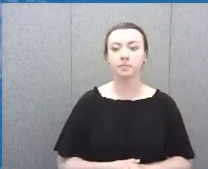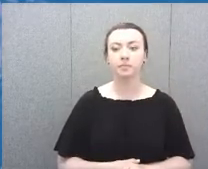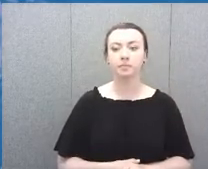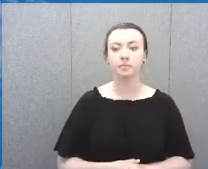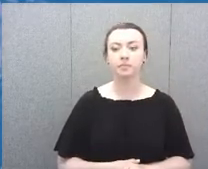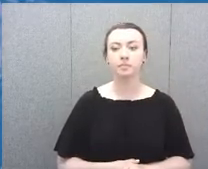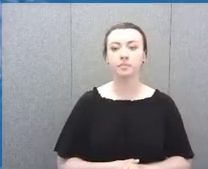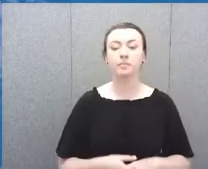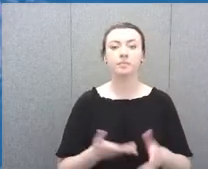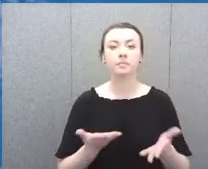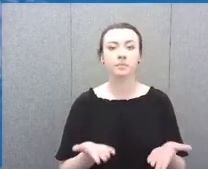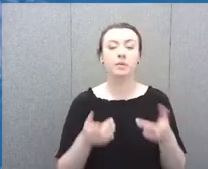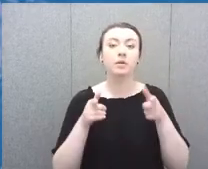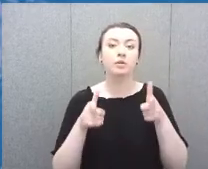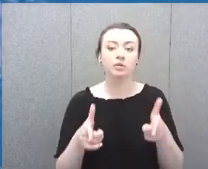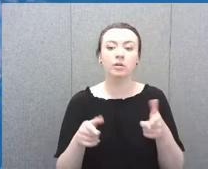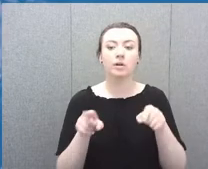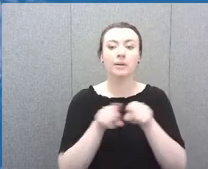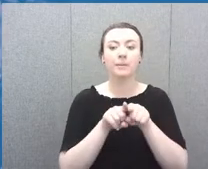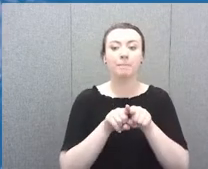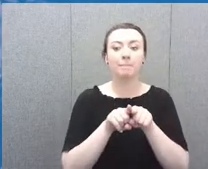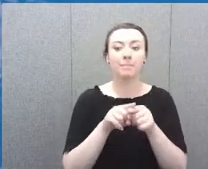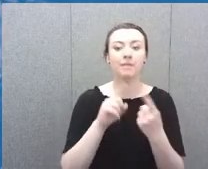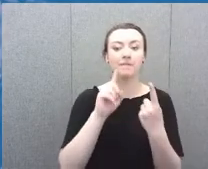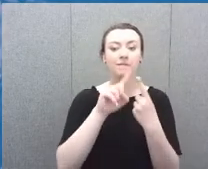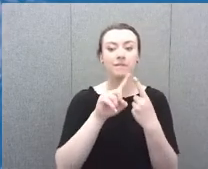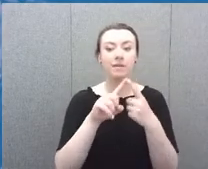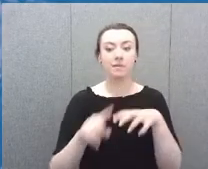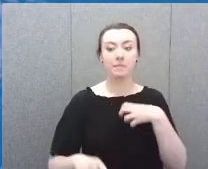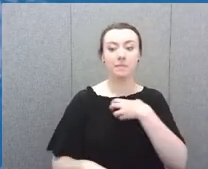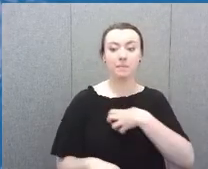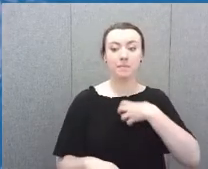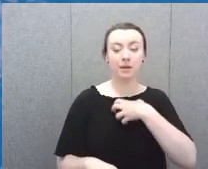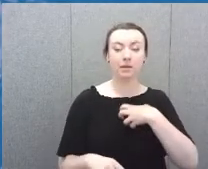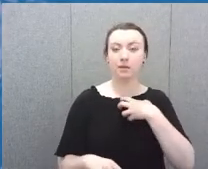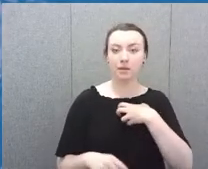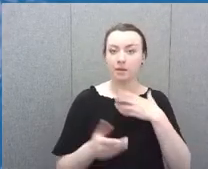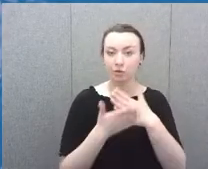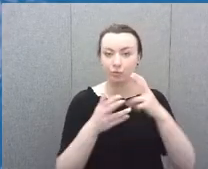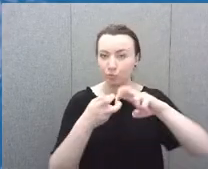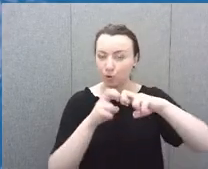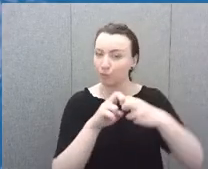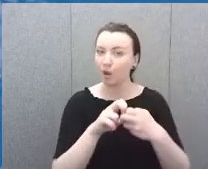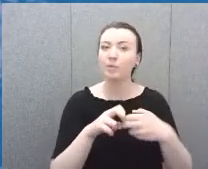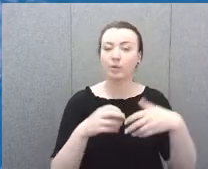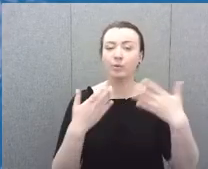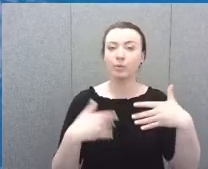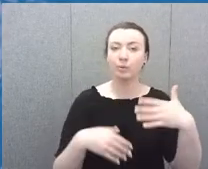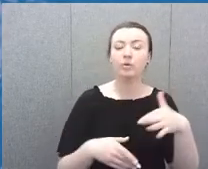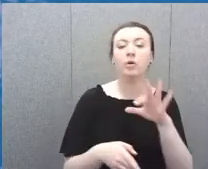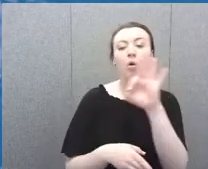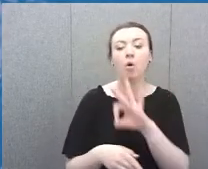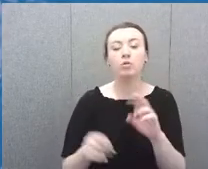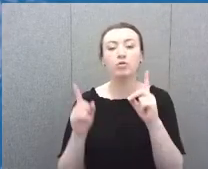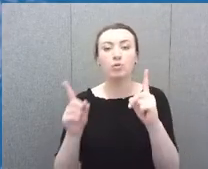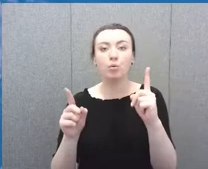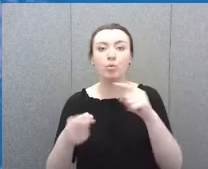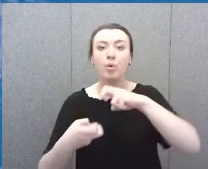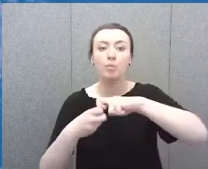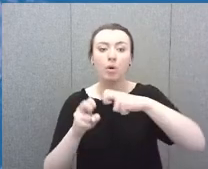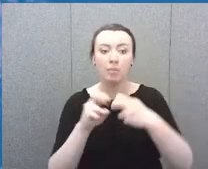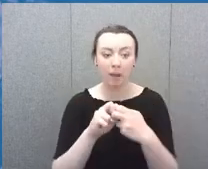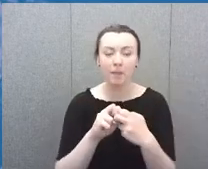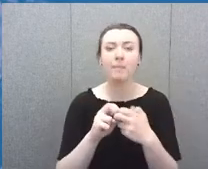котором присутствует одна проблема, связанная с безопасностью. Из разных источников это